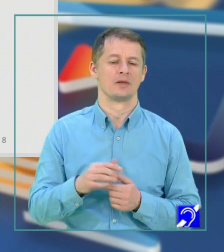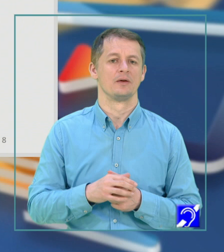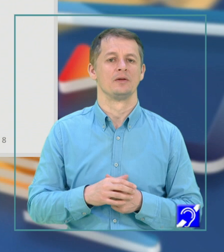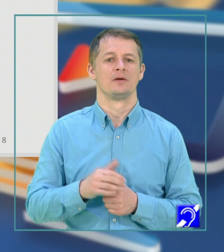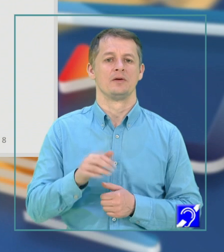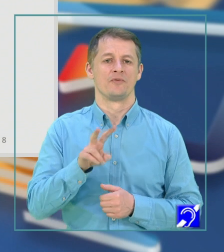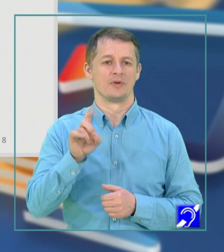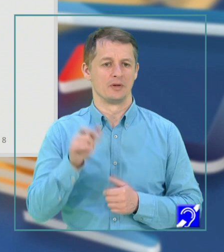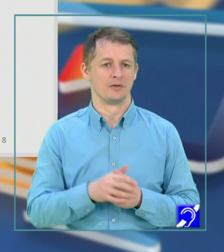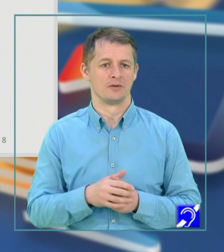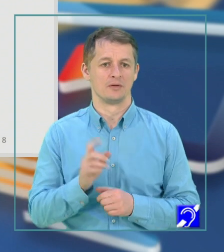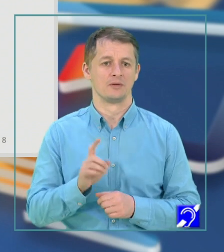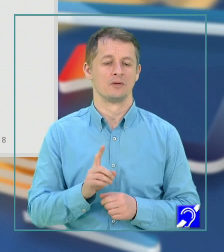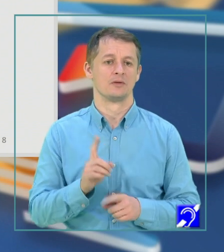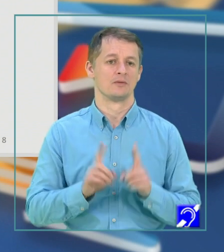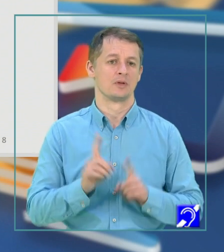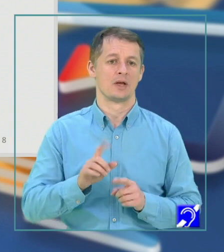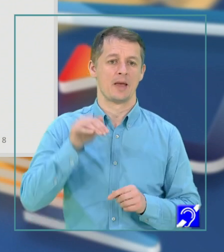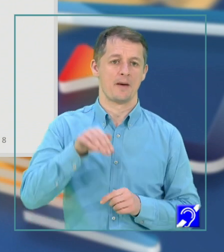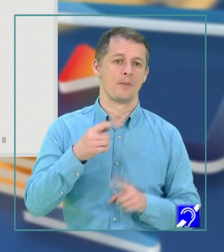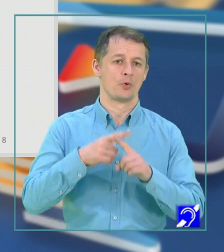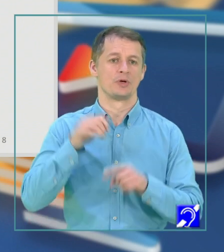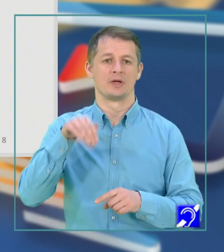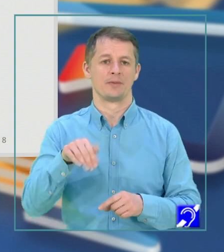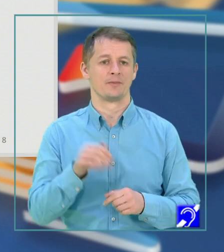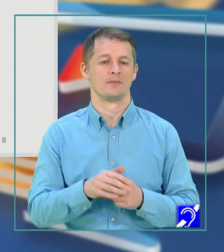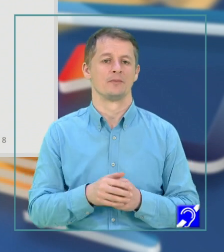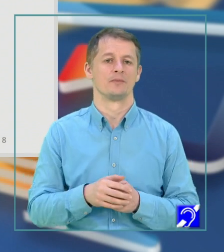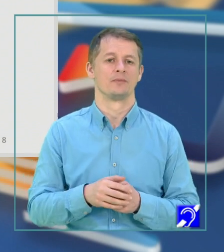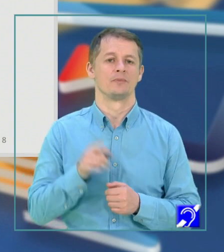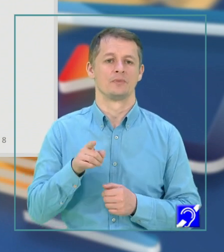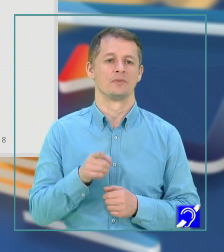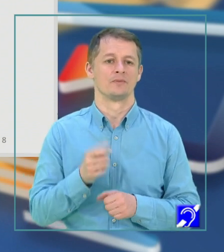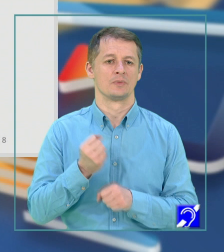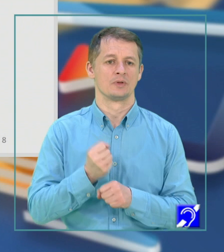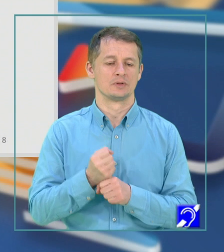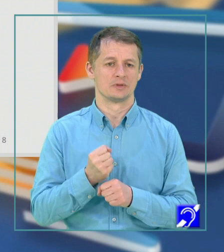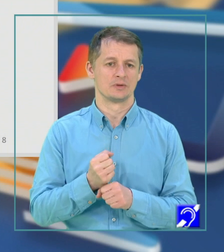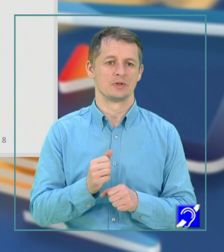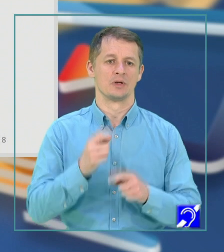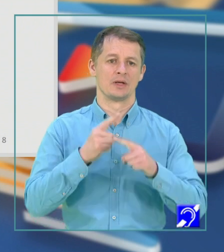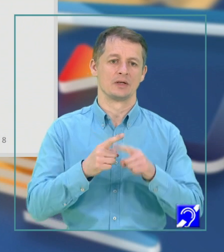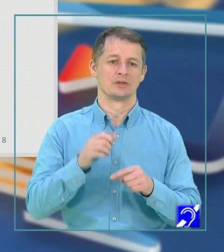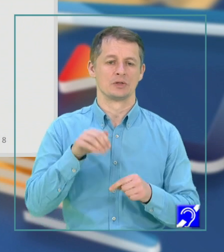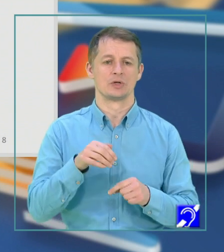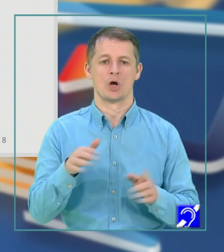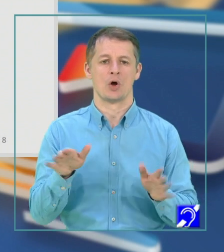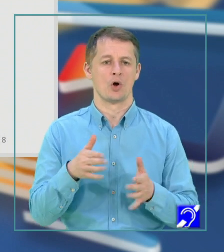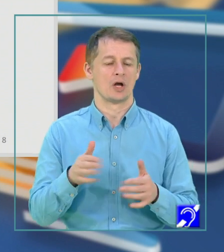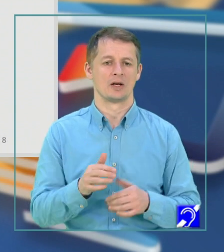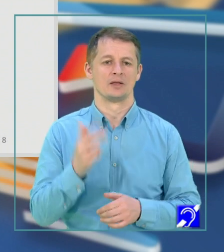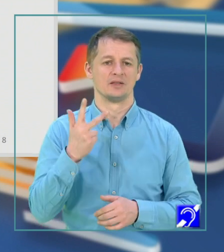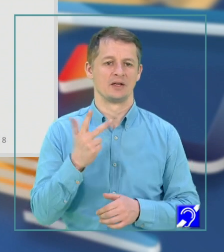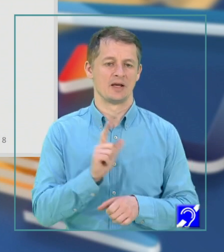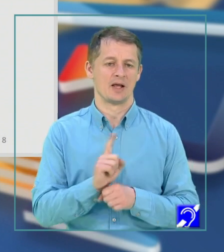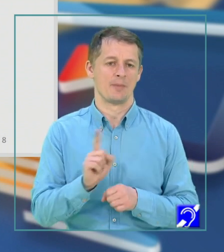x compus cu y totul compus cu z este egal cu x compus cu compusul dintre y și z pentru oricare trei elemente